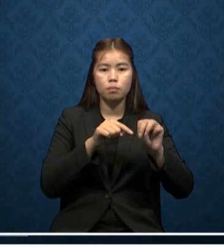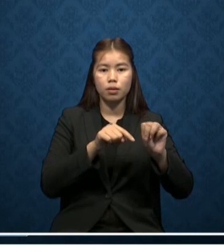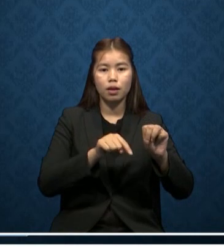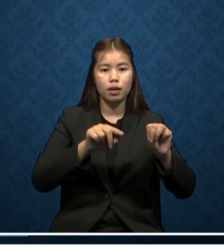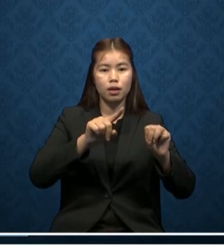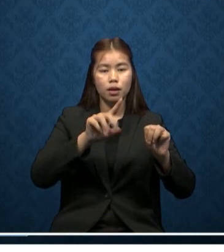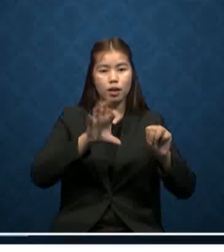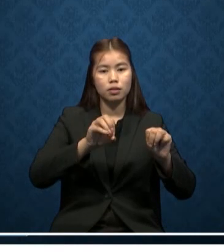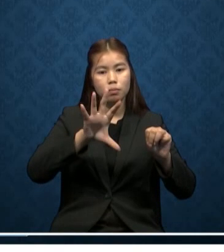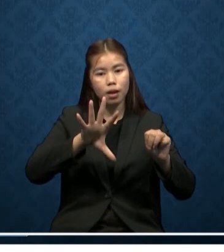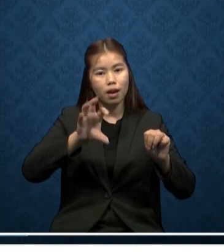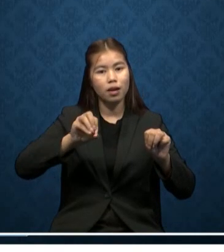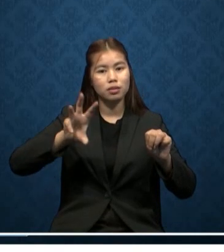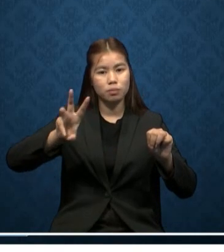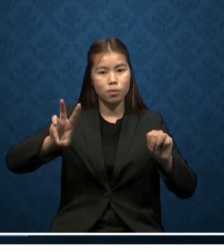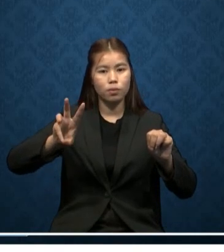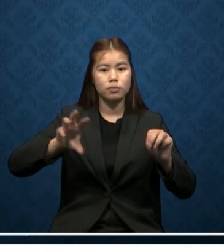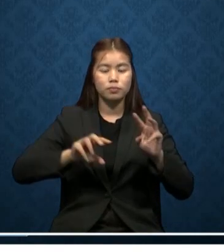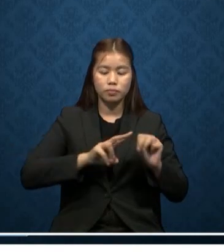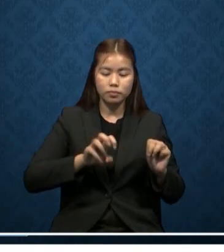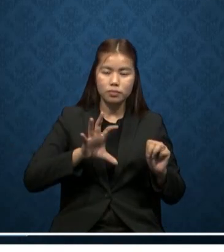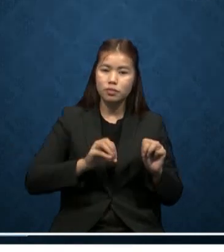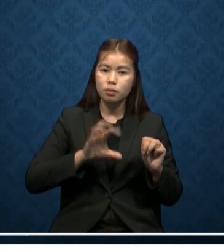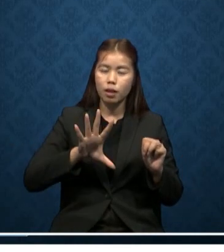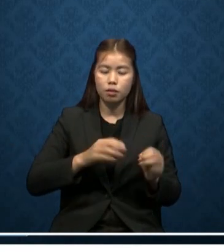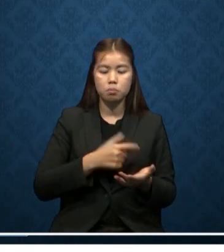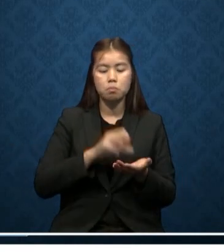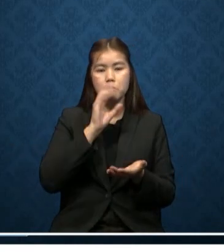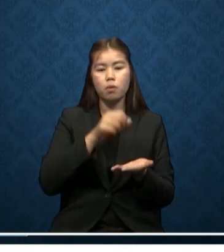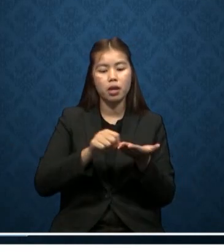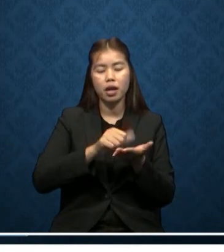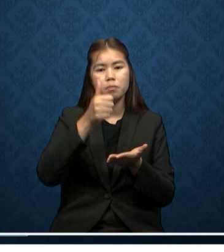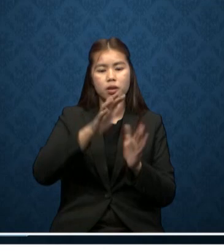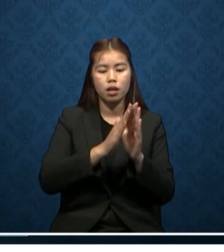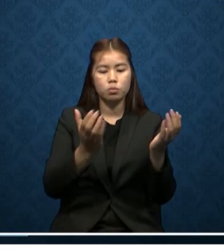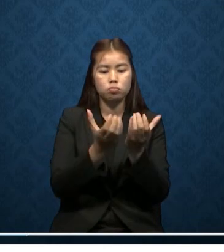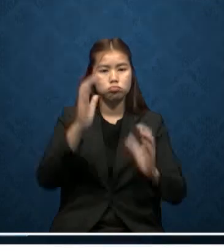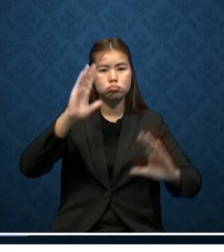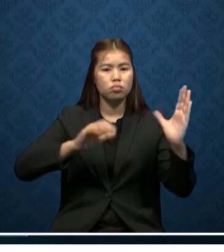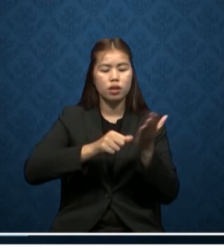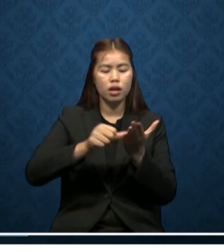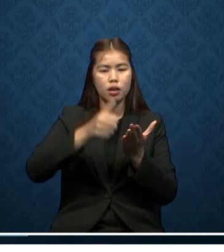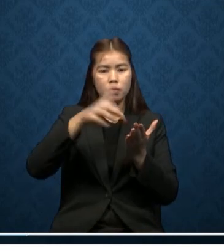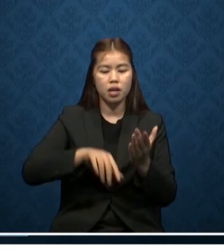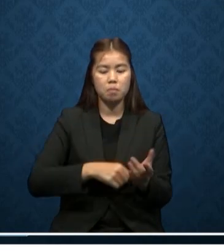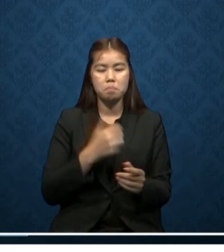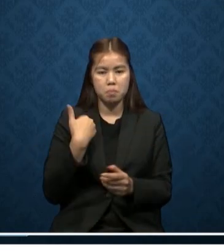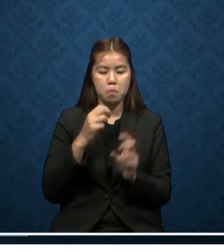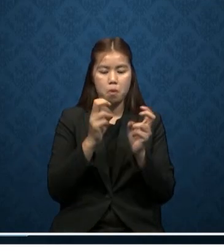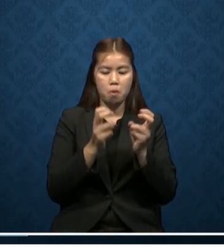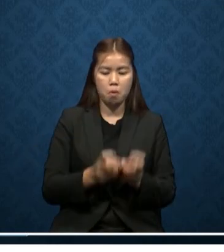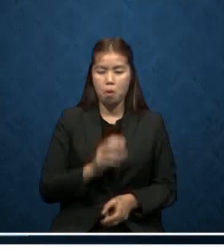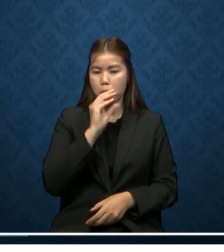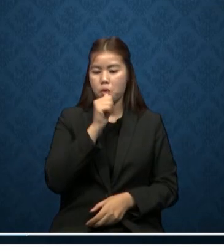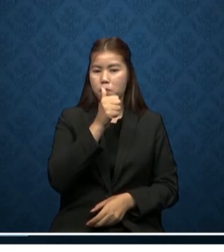256อยู่แล้วนะฮะ 255บอกว่ามันแก้ไขไม่ได้หรอกทั้งฉบับมีเรื่องที่กระทบไม่ได้ถ้าจะทำได้